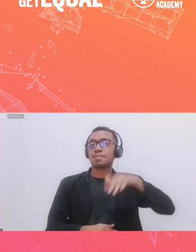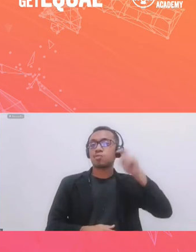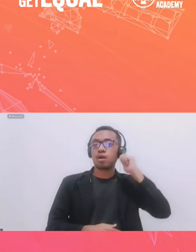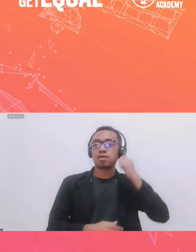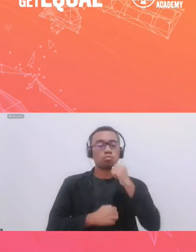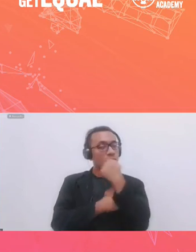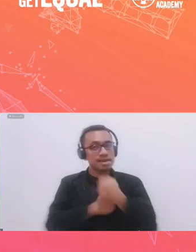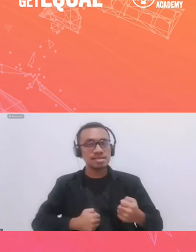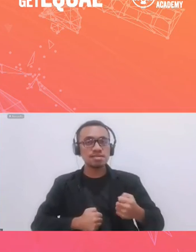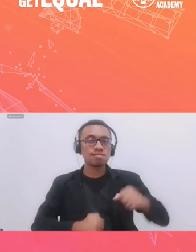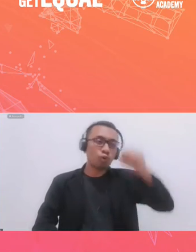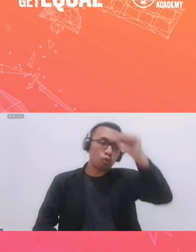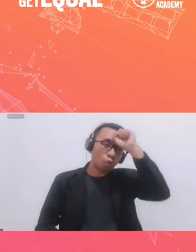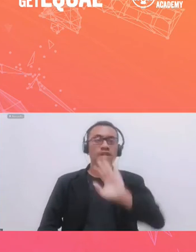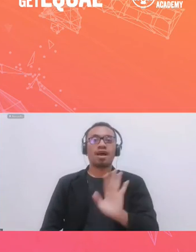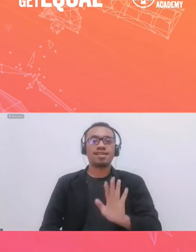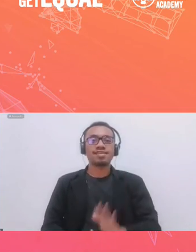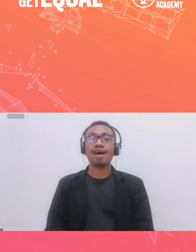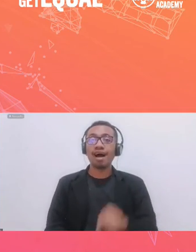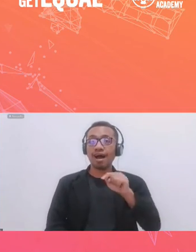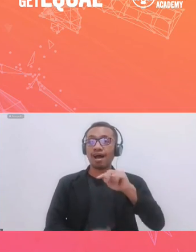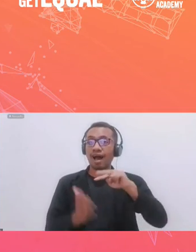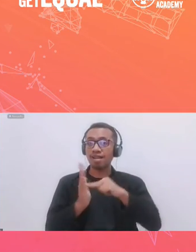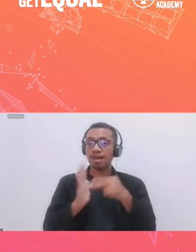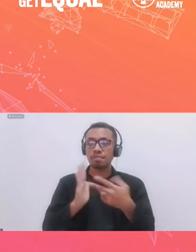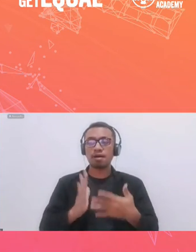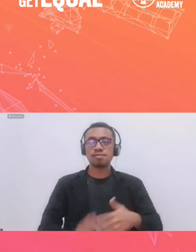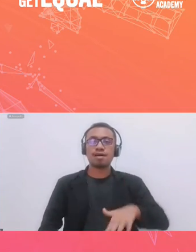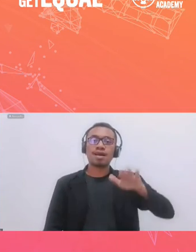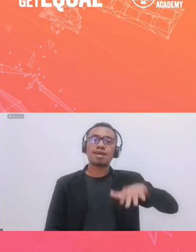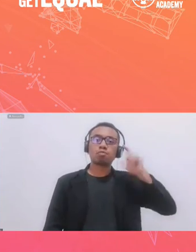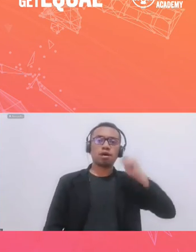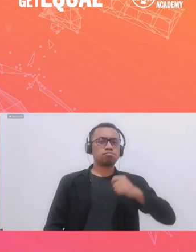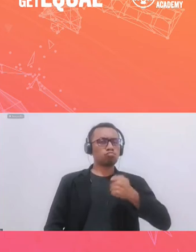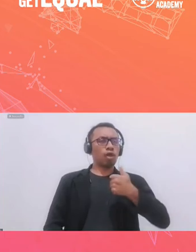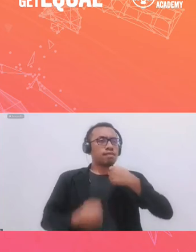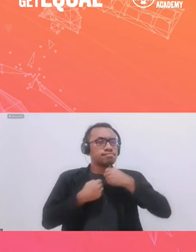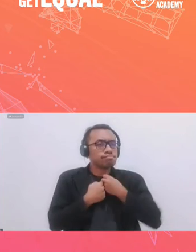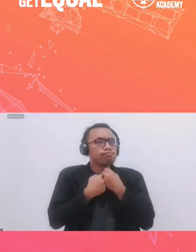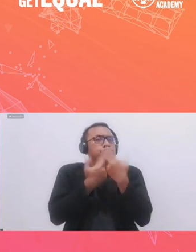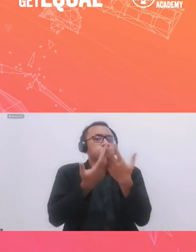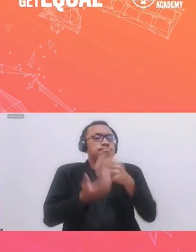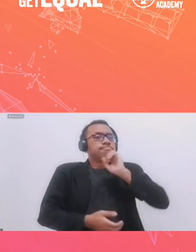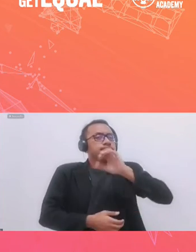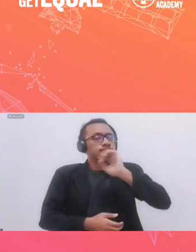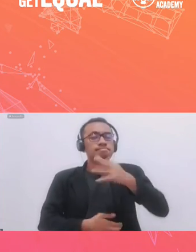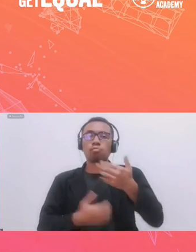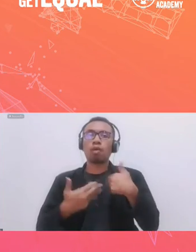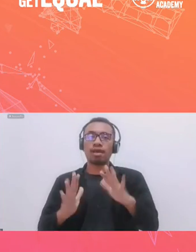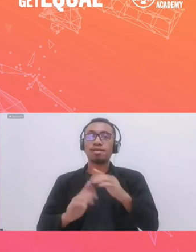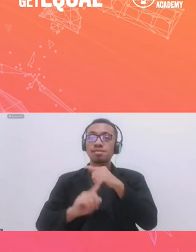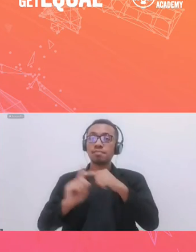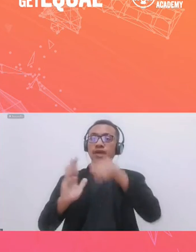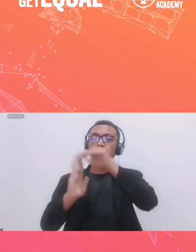bahwa merepresentasikan bahwa anak-anak perempuan itu berhak bersuara dan berekspresi. Tapi kita harus tahu juga nih rambu-rambu dan